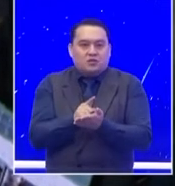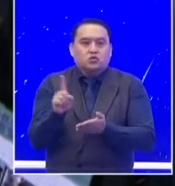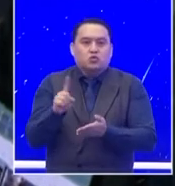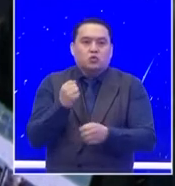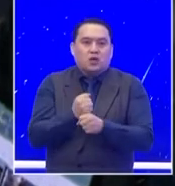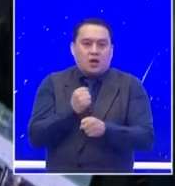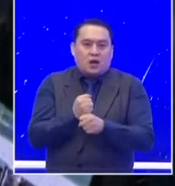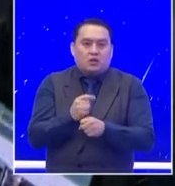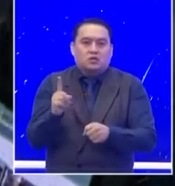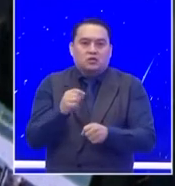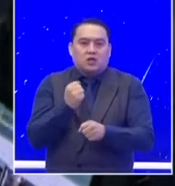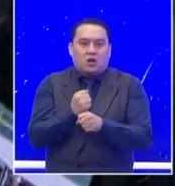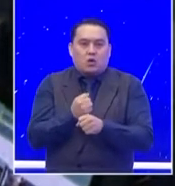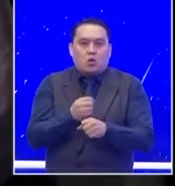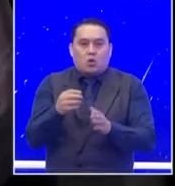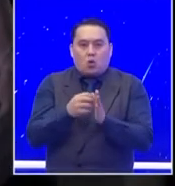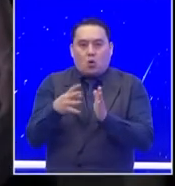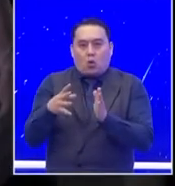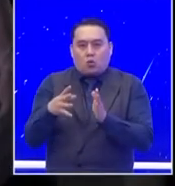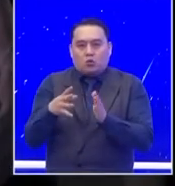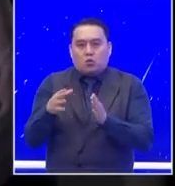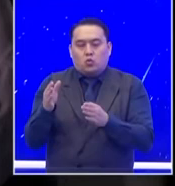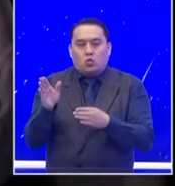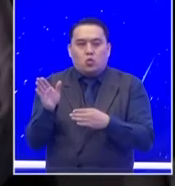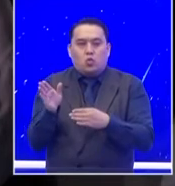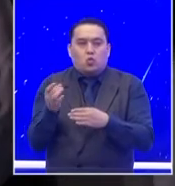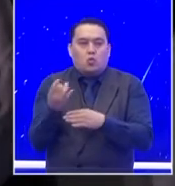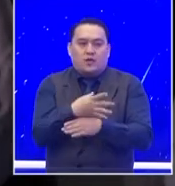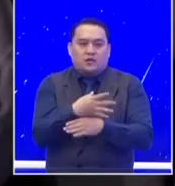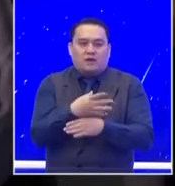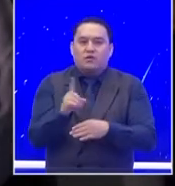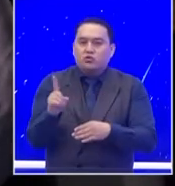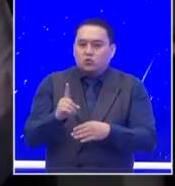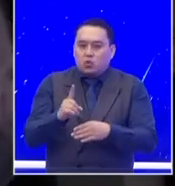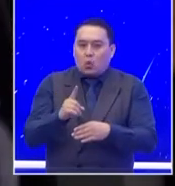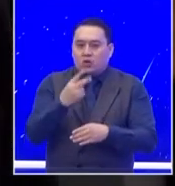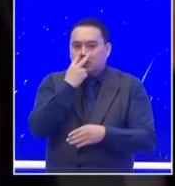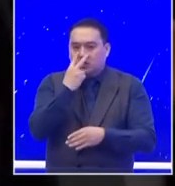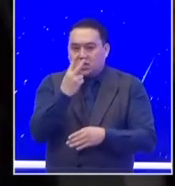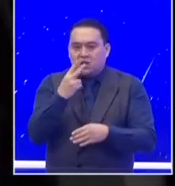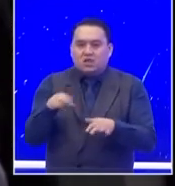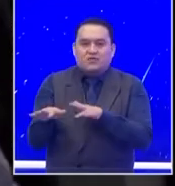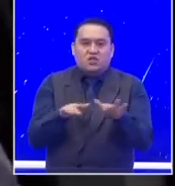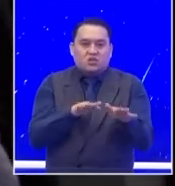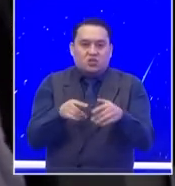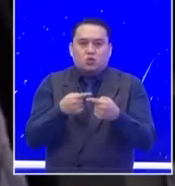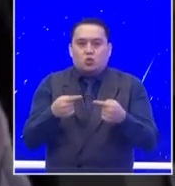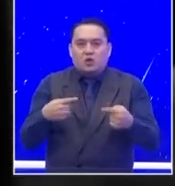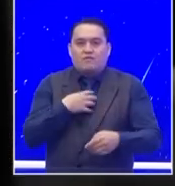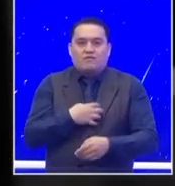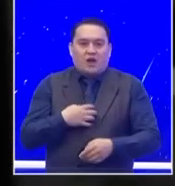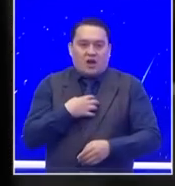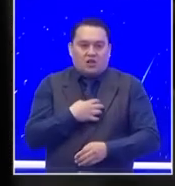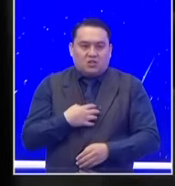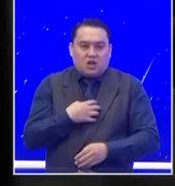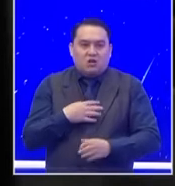делать. Так делают, когда опухоль локализована в зонах мозга, отвечающих за зрение, движение и другие важные